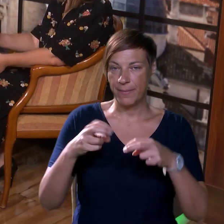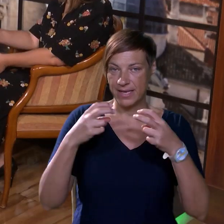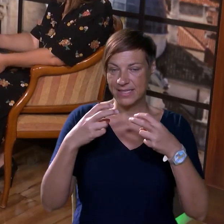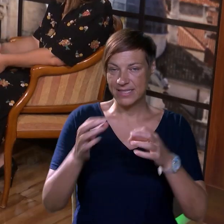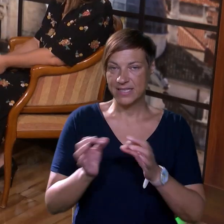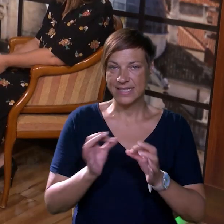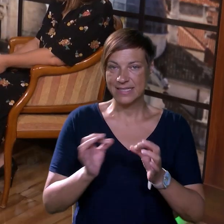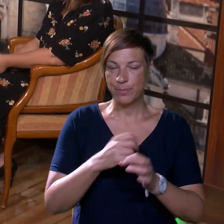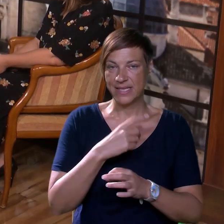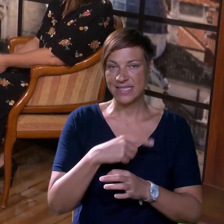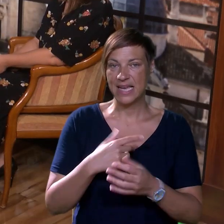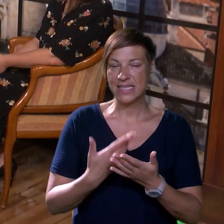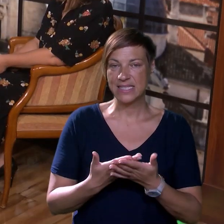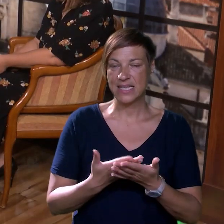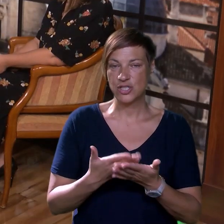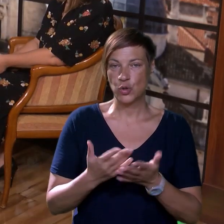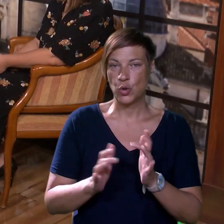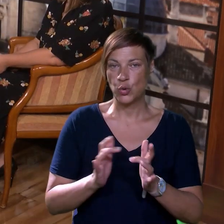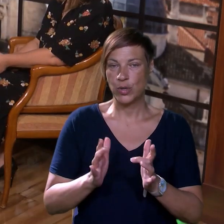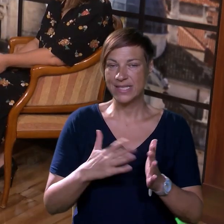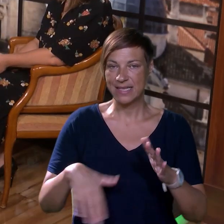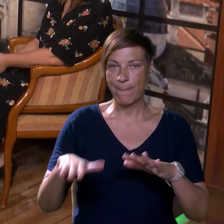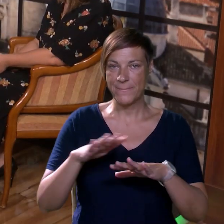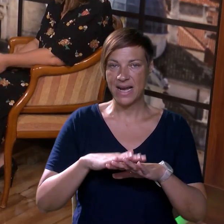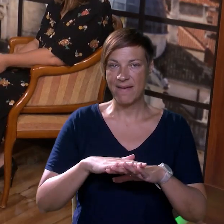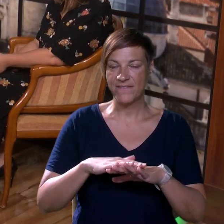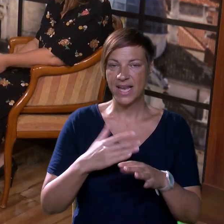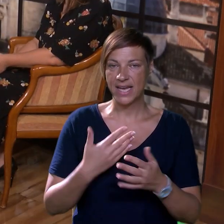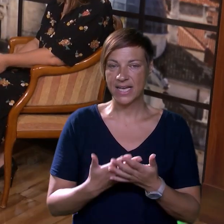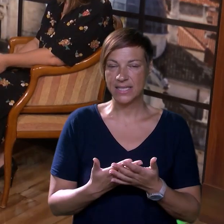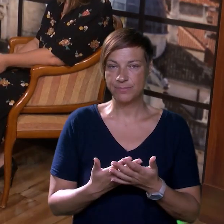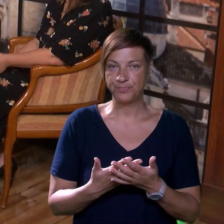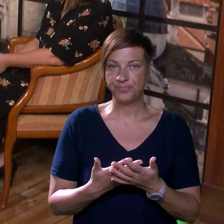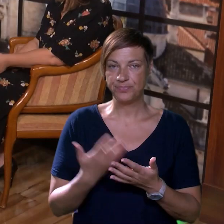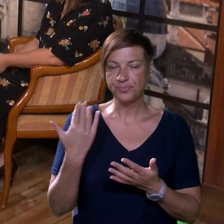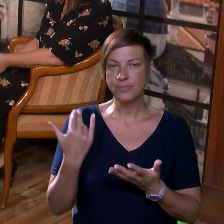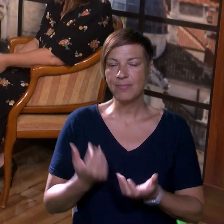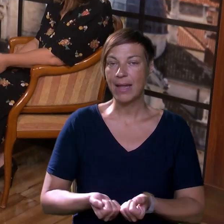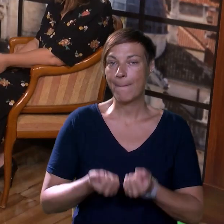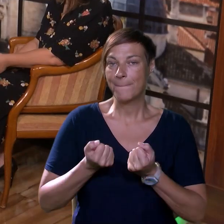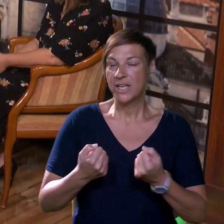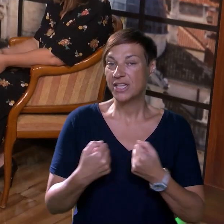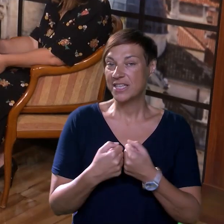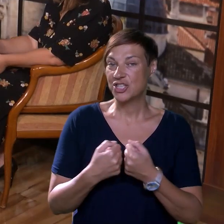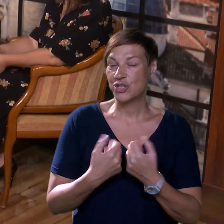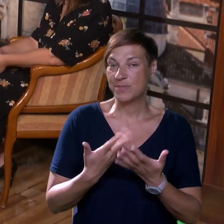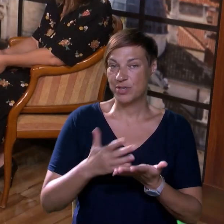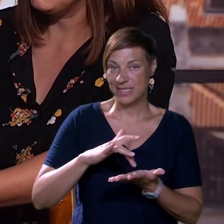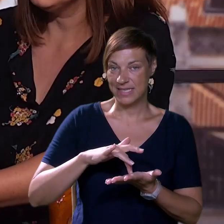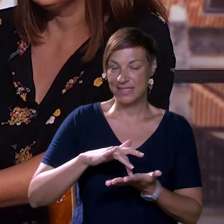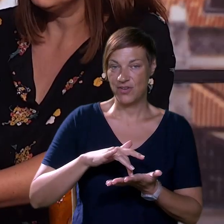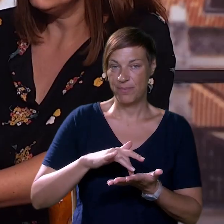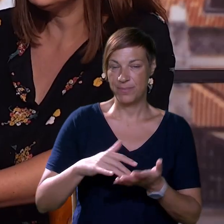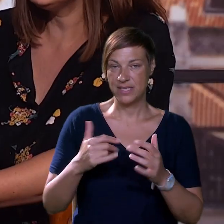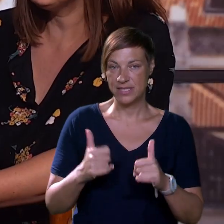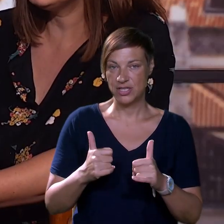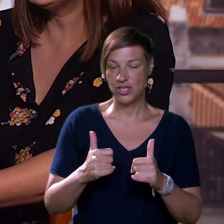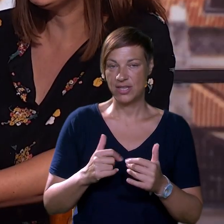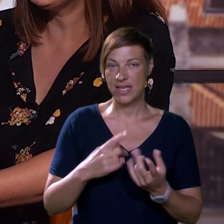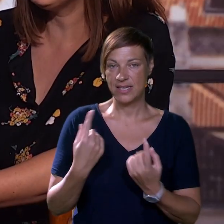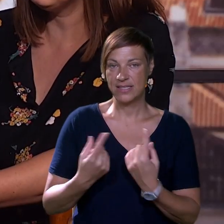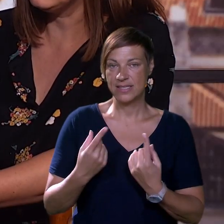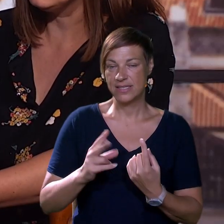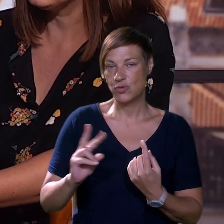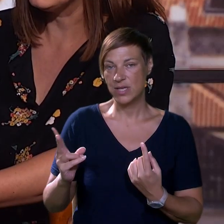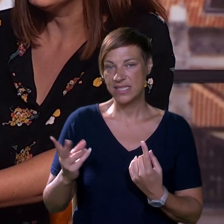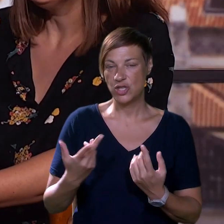tražili i specijalizaciju, konkurencija je bila velika i bilo je teško se izboriti za svoje mjesto. Danas situacija